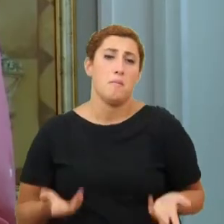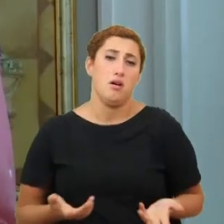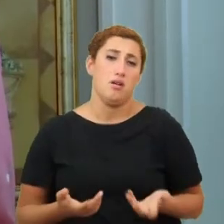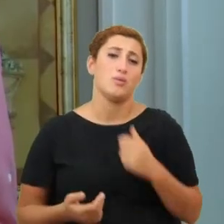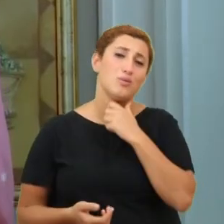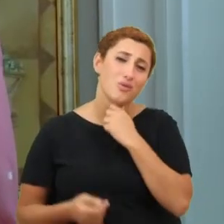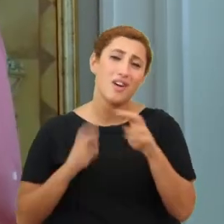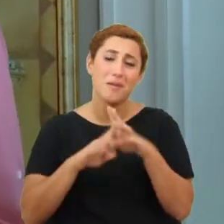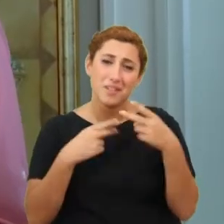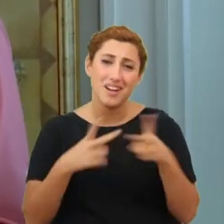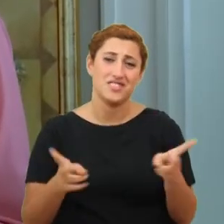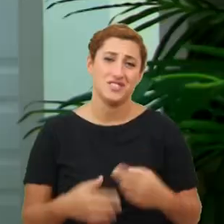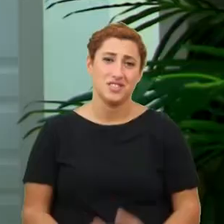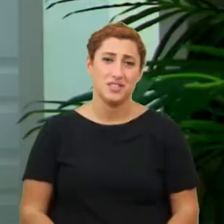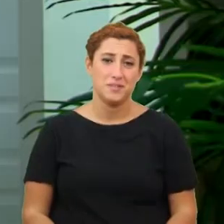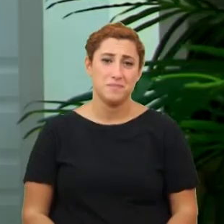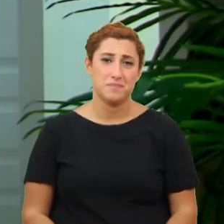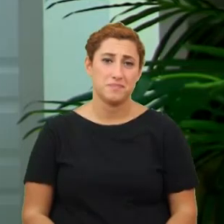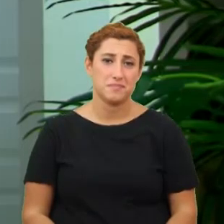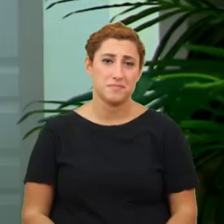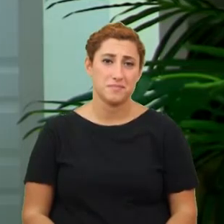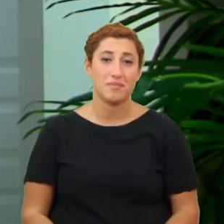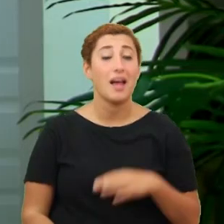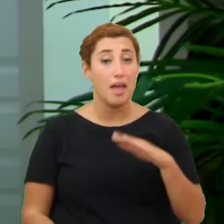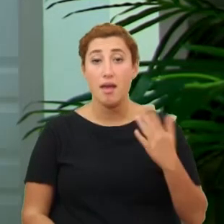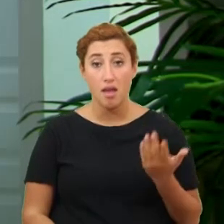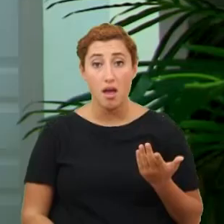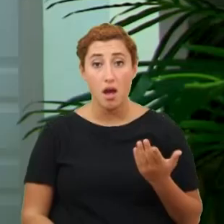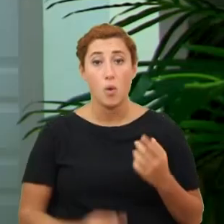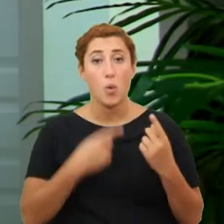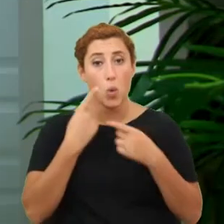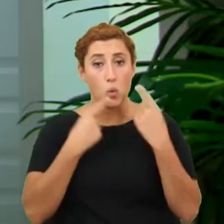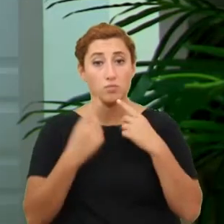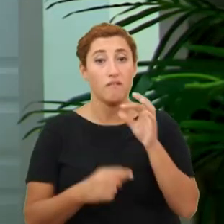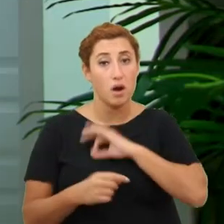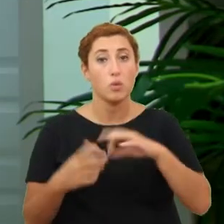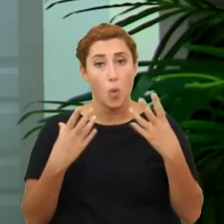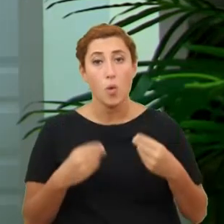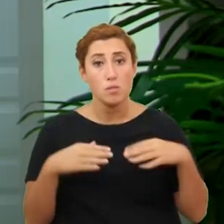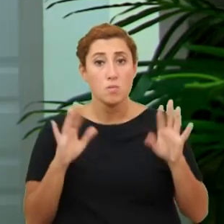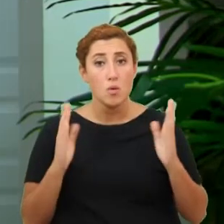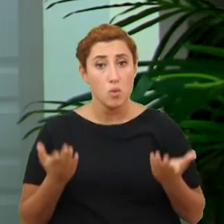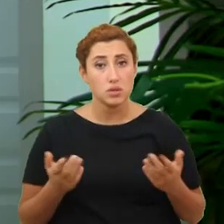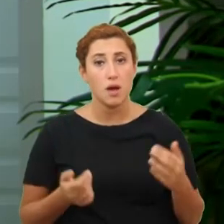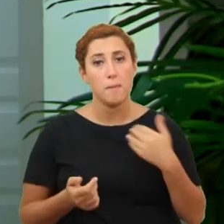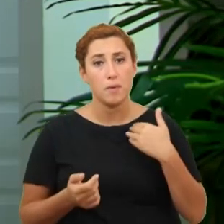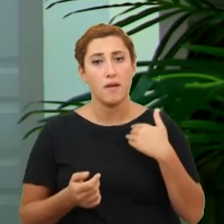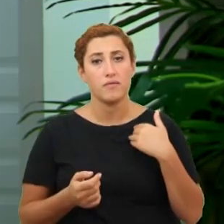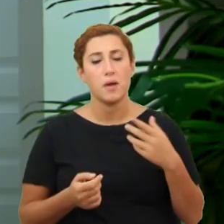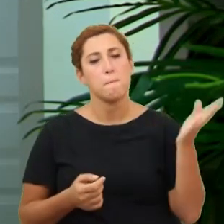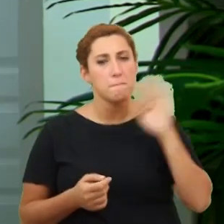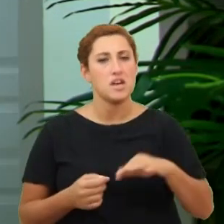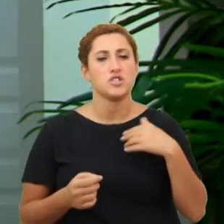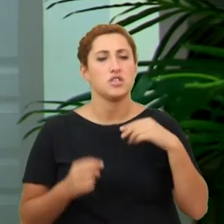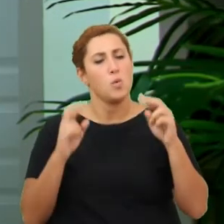hayatım ya. Ne olur aç şu kapıyı. Eğer konuşmam işe yaramıyorsa... ben de duygularımı başka